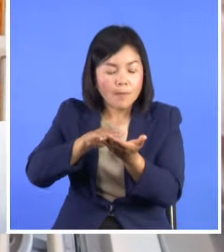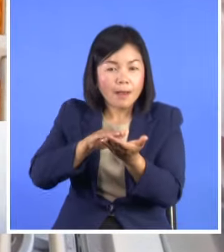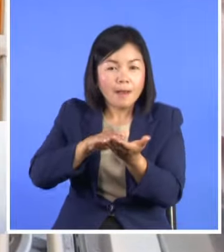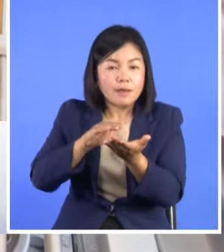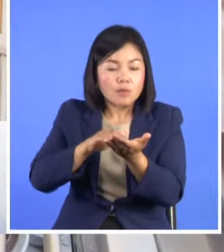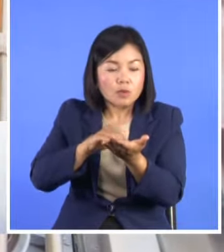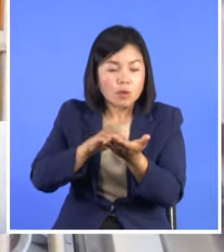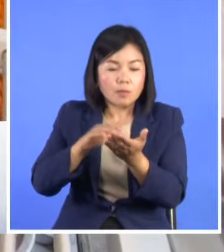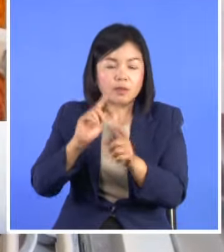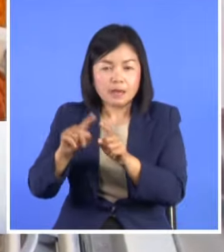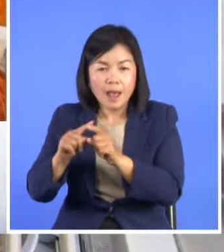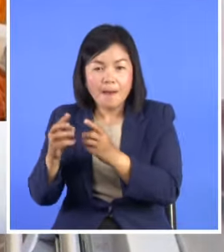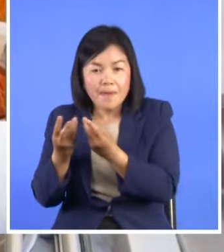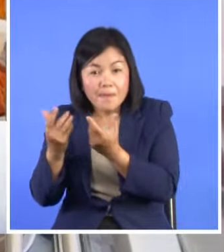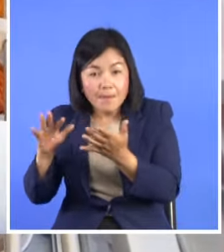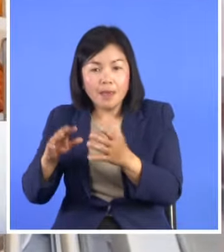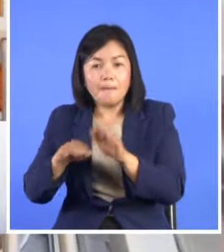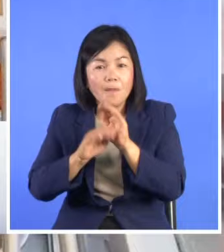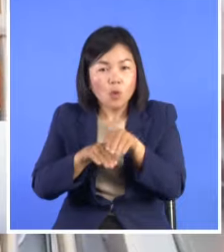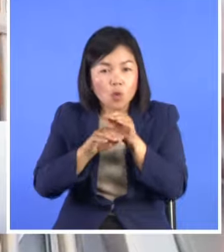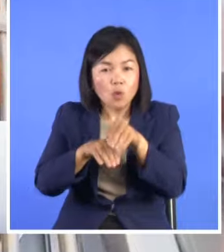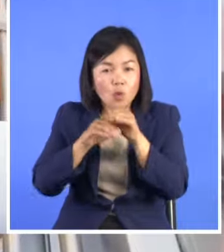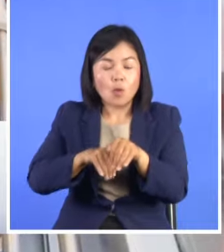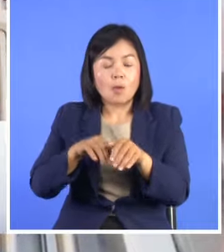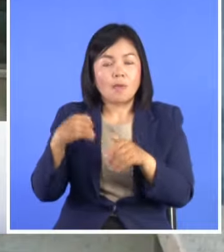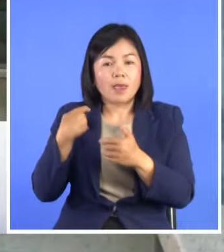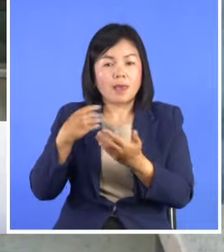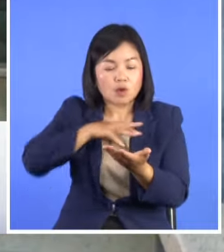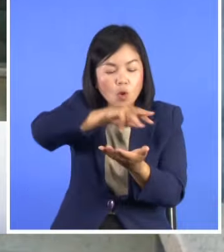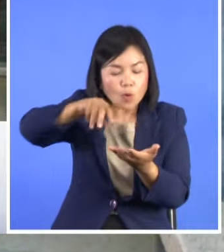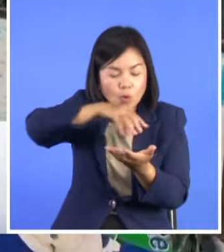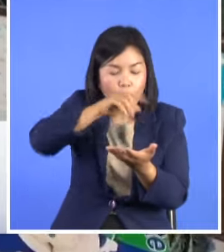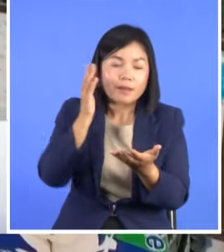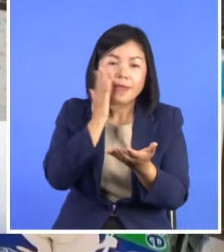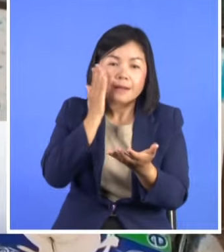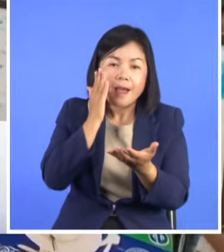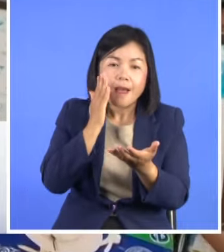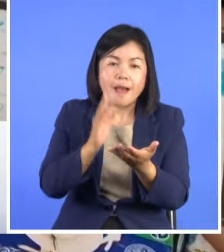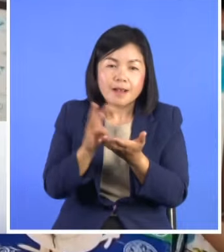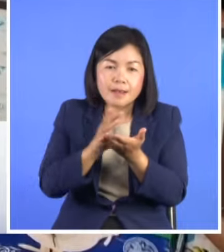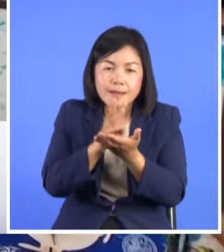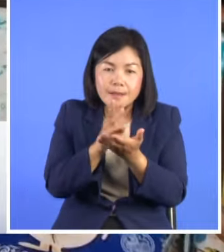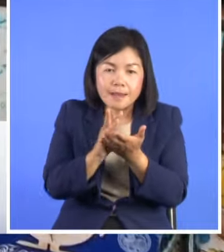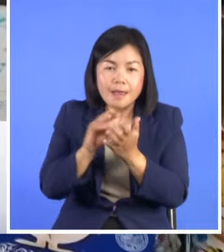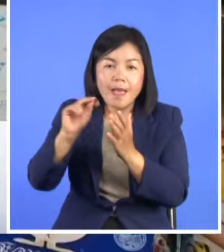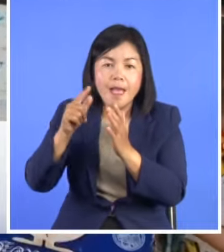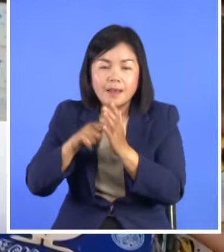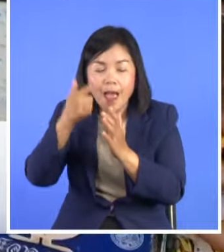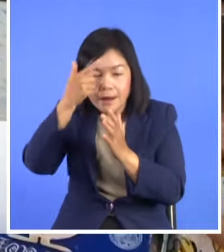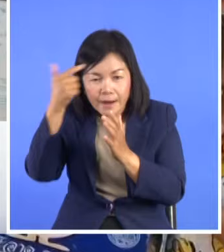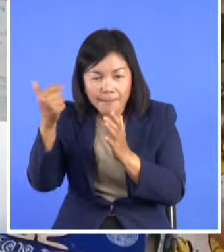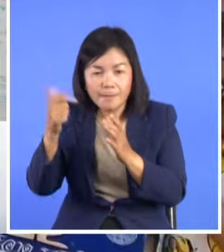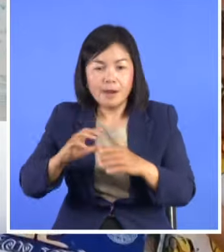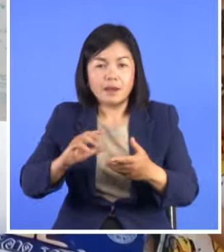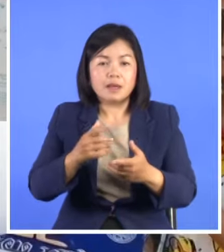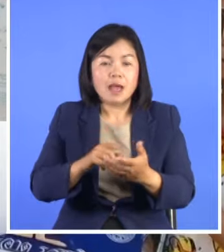ไขมันโรยหน้าด้วยมะพร้าวขูดเป็นเส้นฝอยๆมีไส้เค็มไส้หวานไส้มะพร้าวงาดำแต่ชิ้นละแค่10บาทเท่านั้นเองมีบริการนอกสถานที่ด้ว